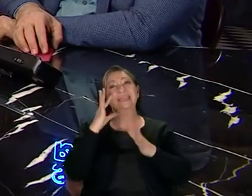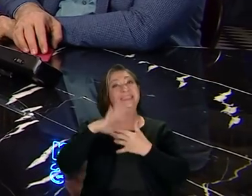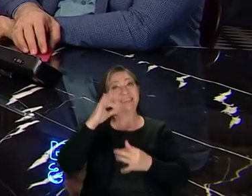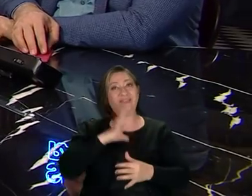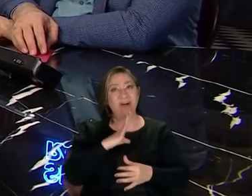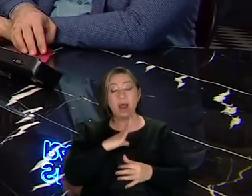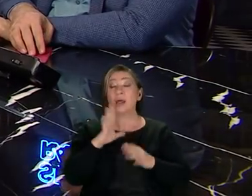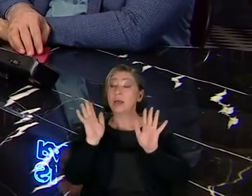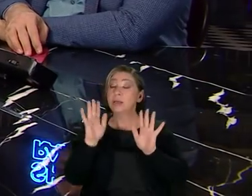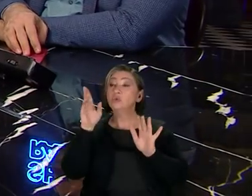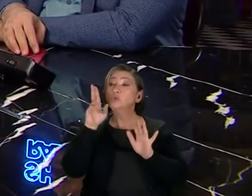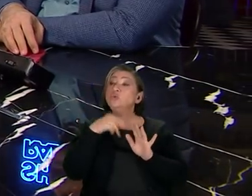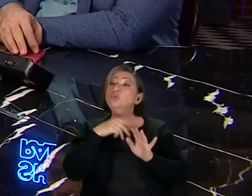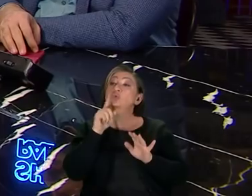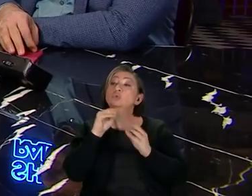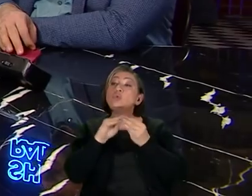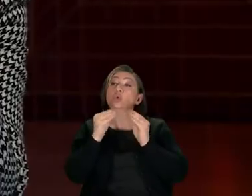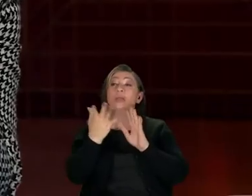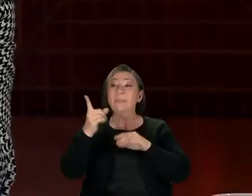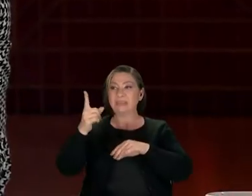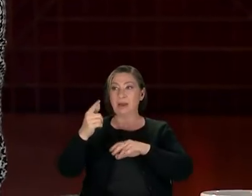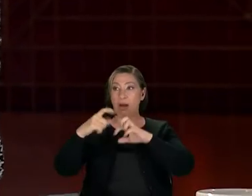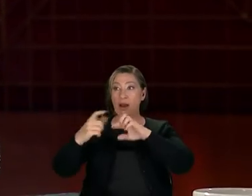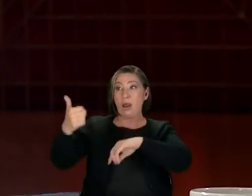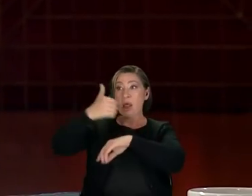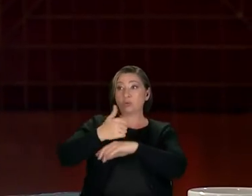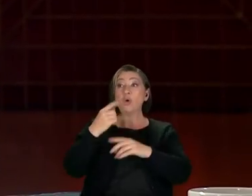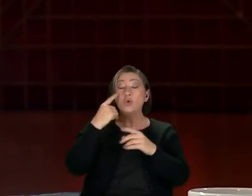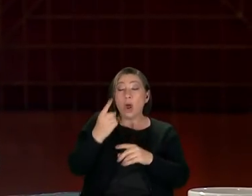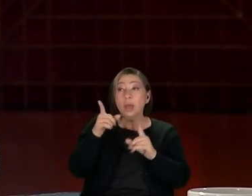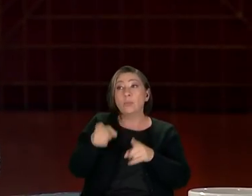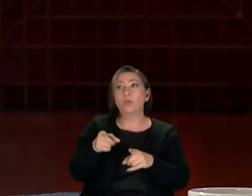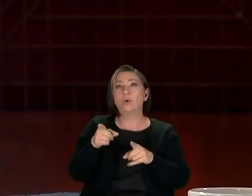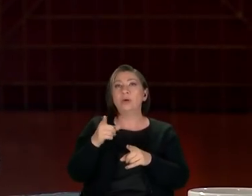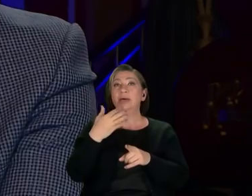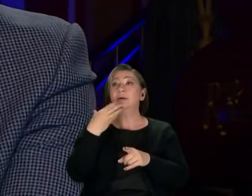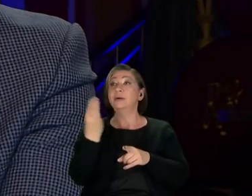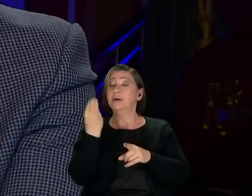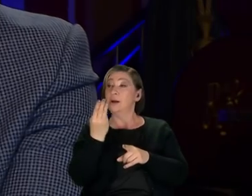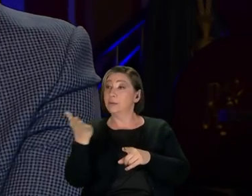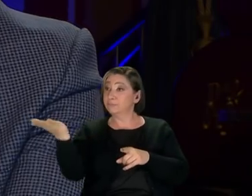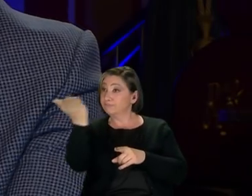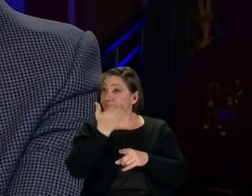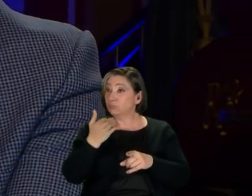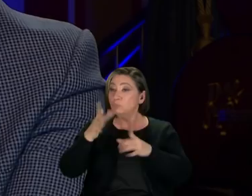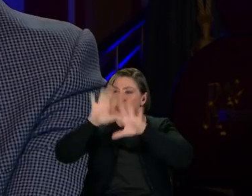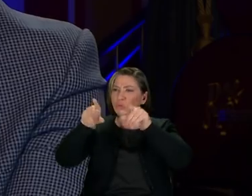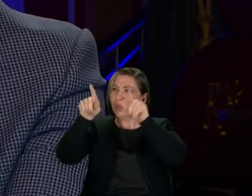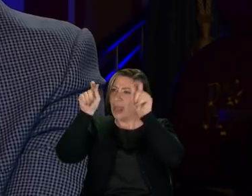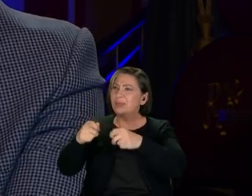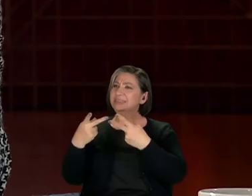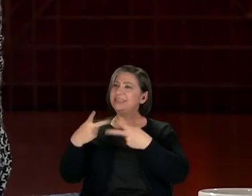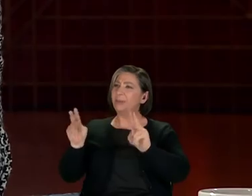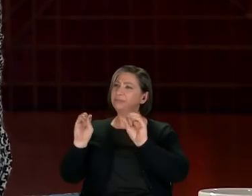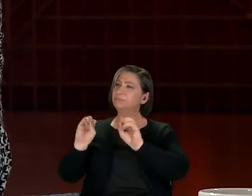Şimdi sorun şu, bence bir rektör açısından da bu. Yani gençleri bütün bunları yapmak için